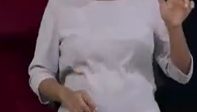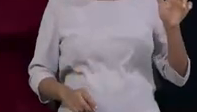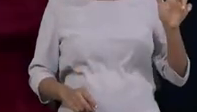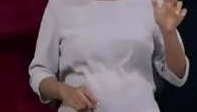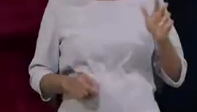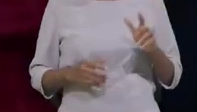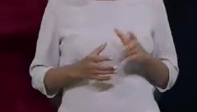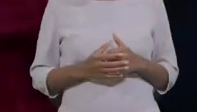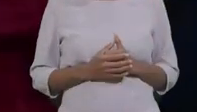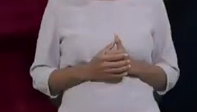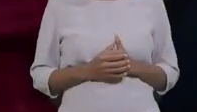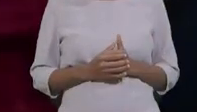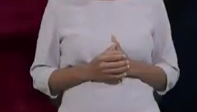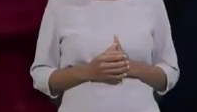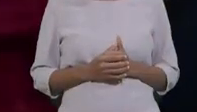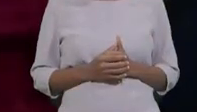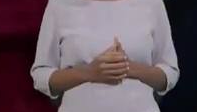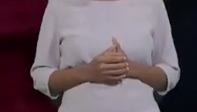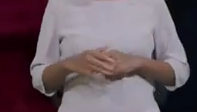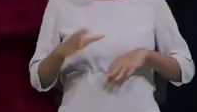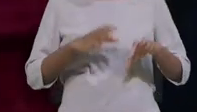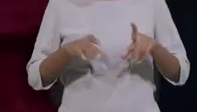2 Pierre, 1, 3.